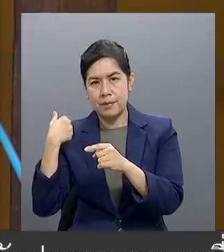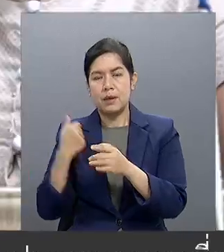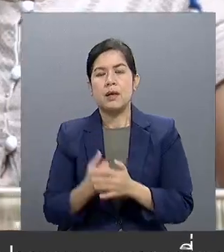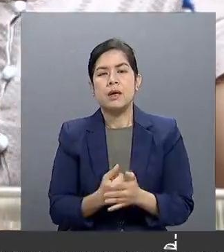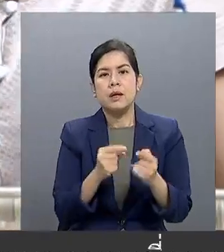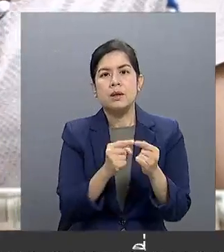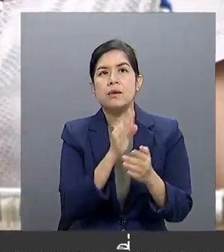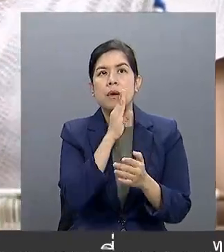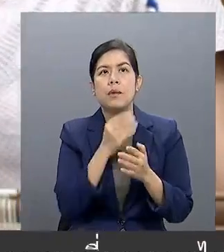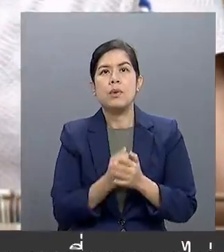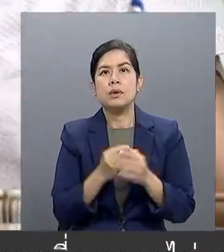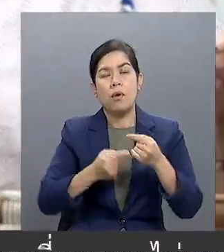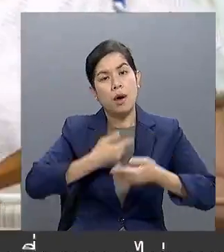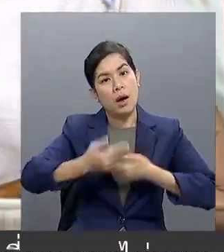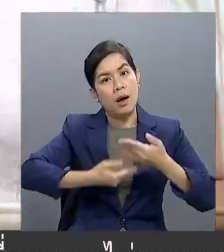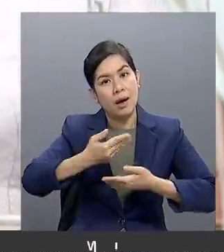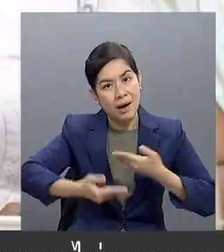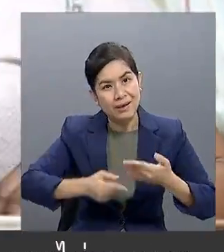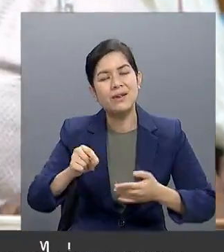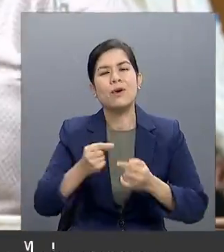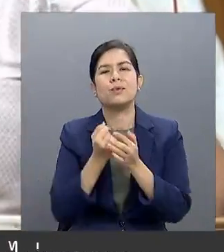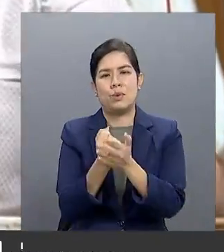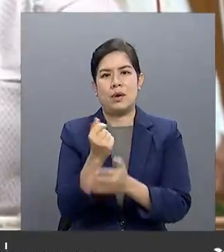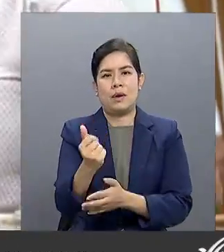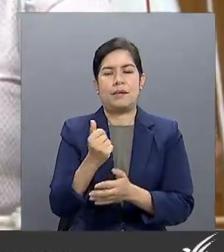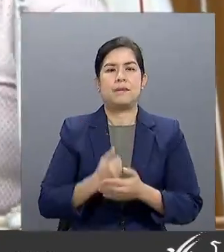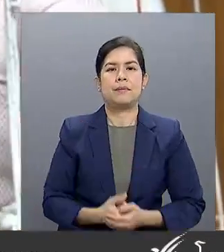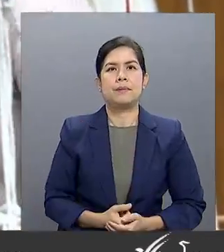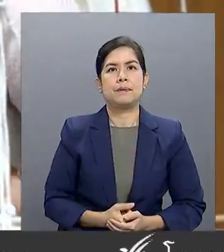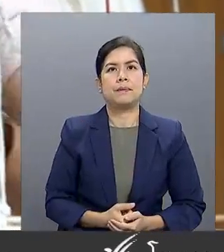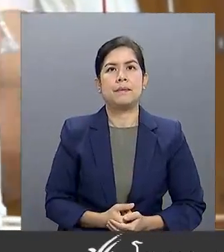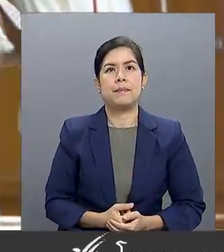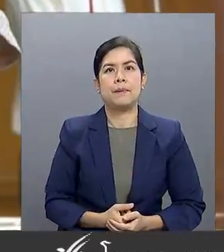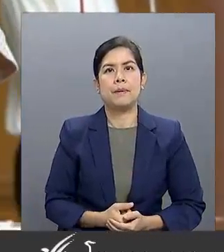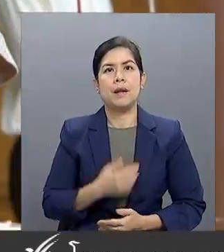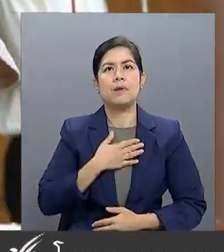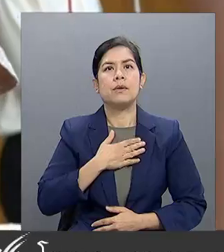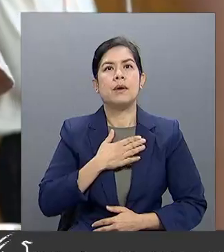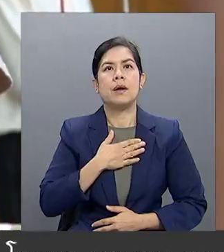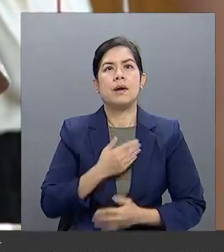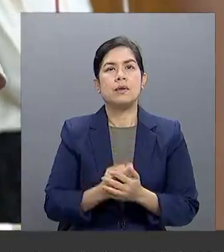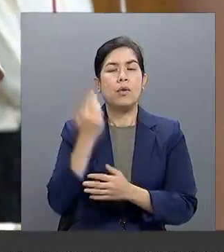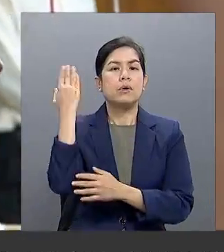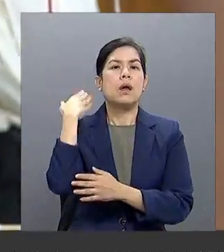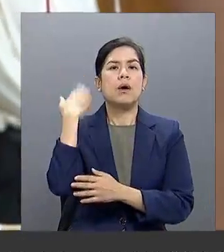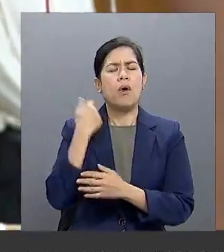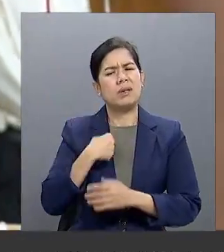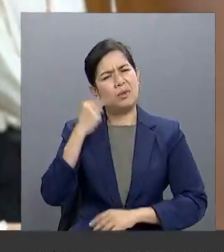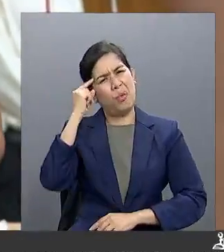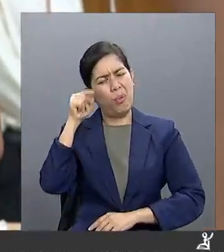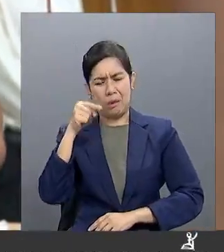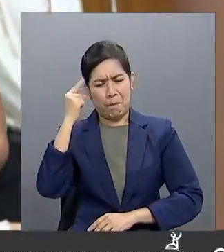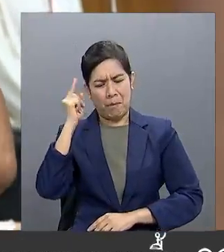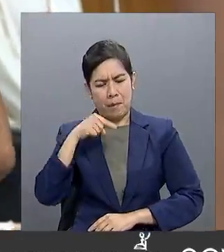ได้ก็สำหรับตัวแม่ก็เมื่อก่อนนึกว่าจะทำไม่ได้เมื่อก่อนไม่เคยท